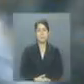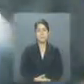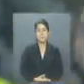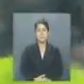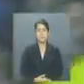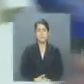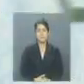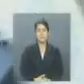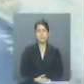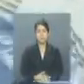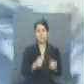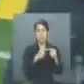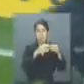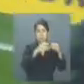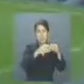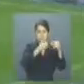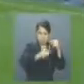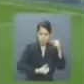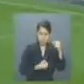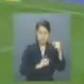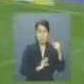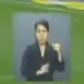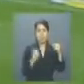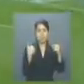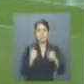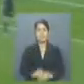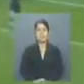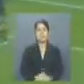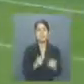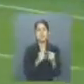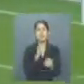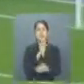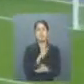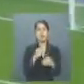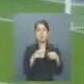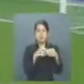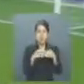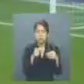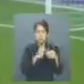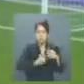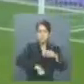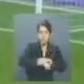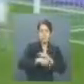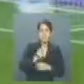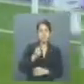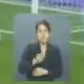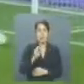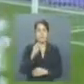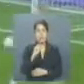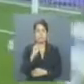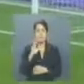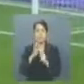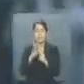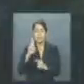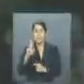รอบ16ทีมสุดท้ายนัดที่2ที่สนามซานติอาโกเบอร์นาบิวลิมลิดแชมป์เก่าใช้ผู้เล่นสำรองลงเล่นเกือบทั้งทีมพบกับพรฟ